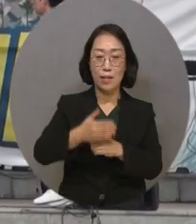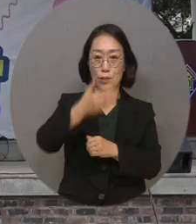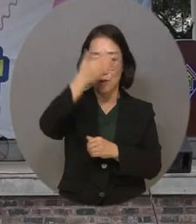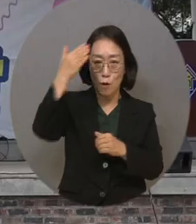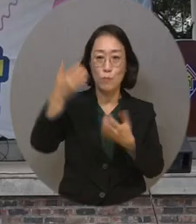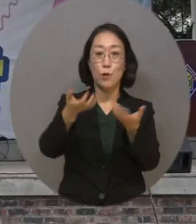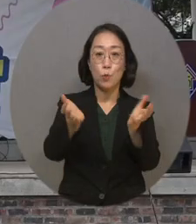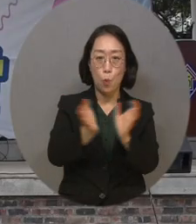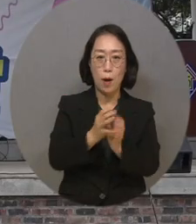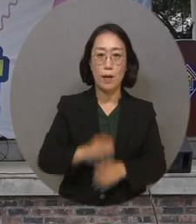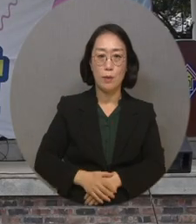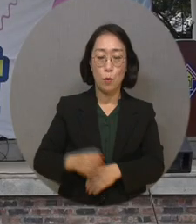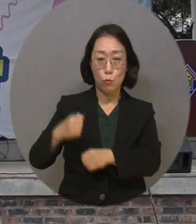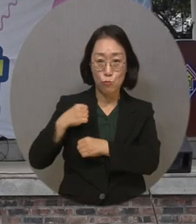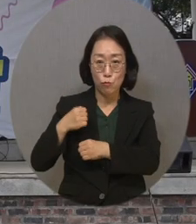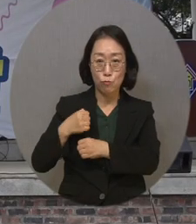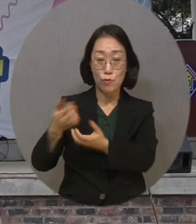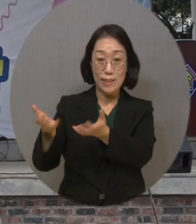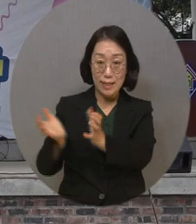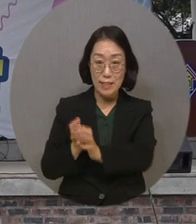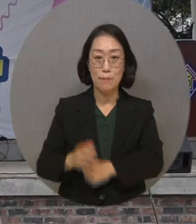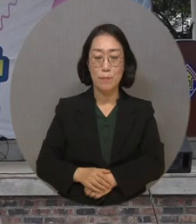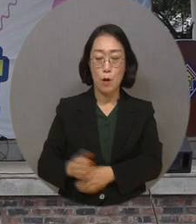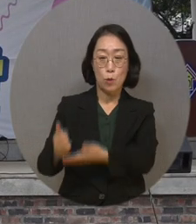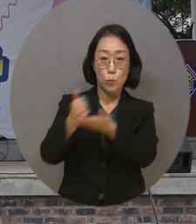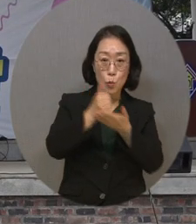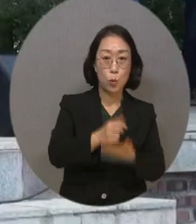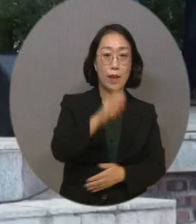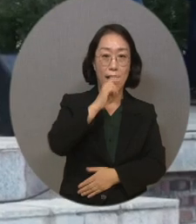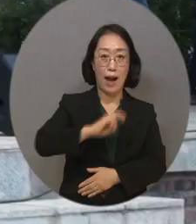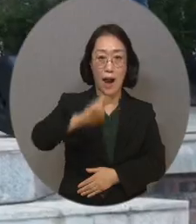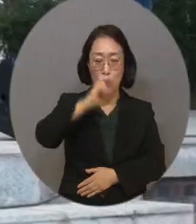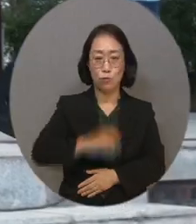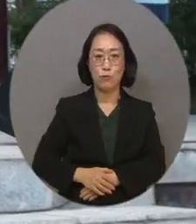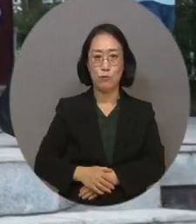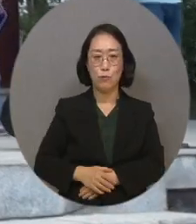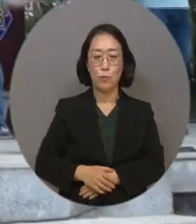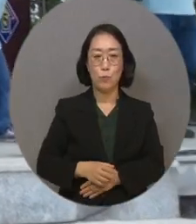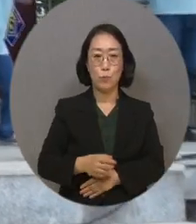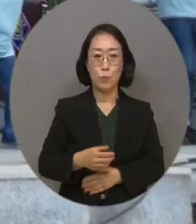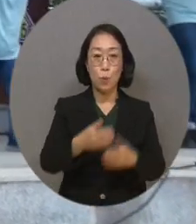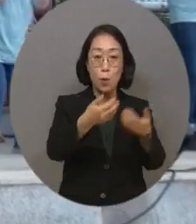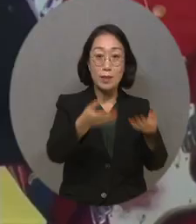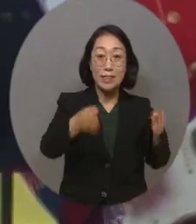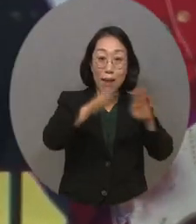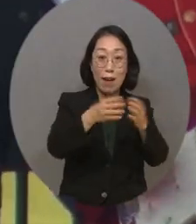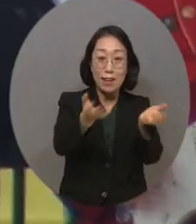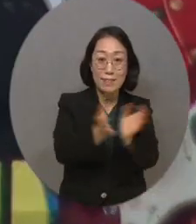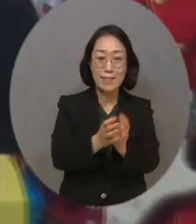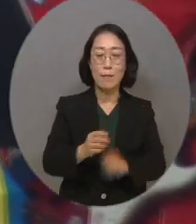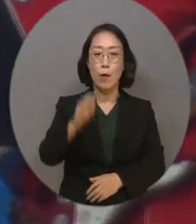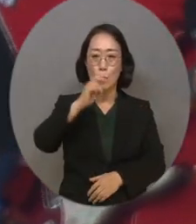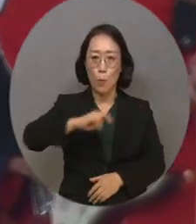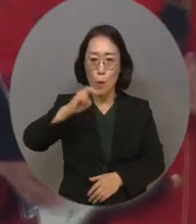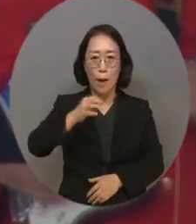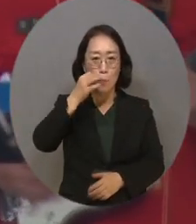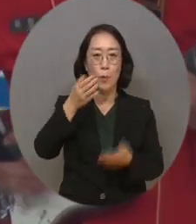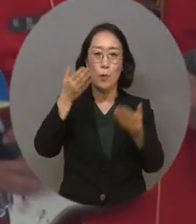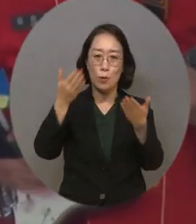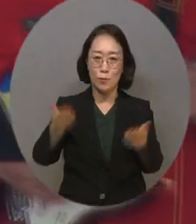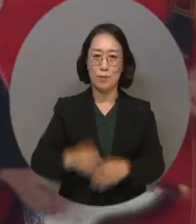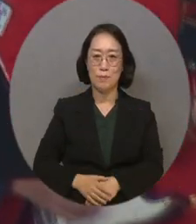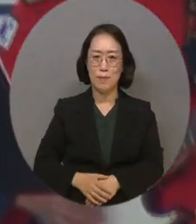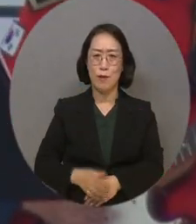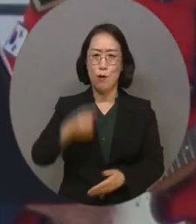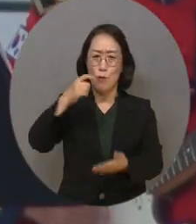동아리, 국군 장병, 초청 가수, 요셉이 집 생활인들의 춤과 노래로 꾸며졌습니다.